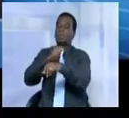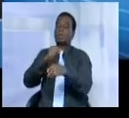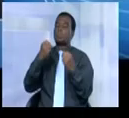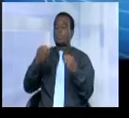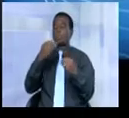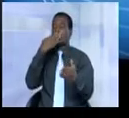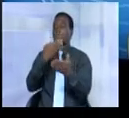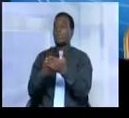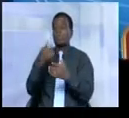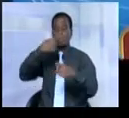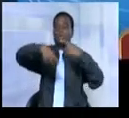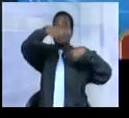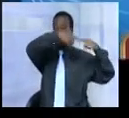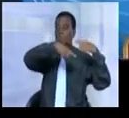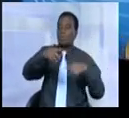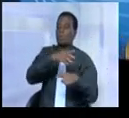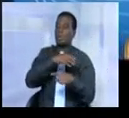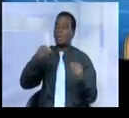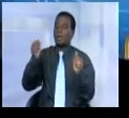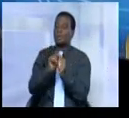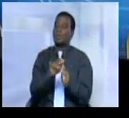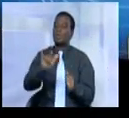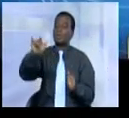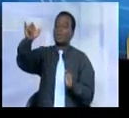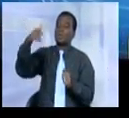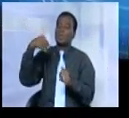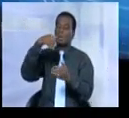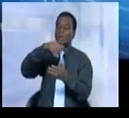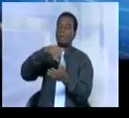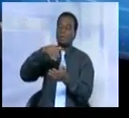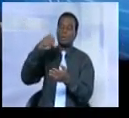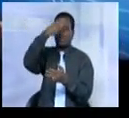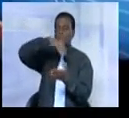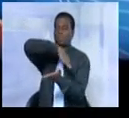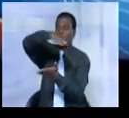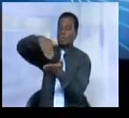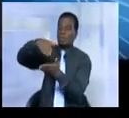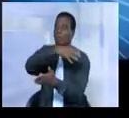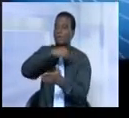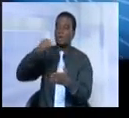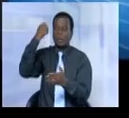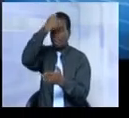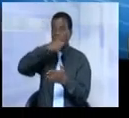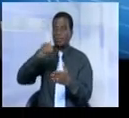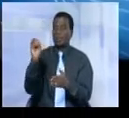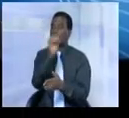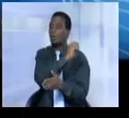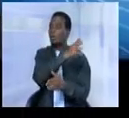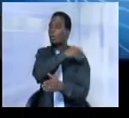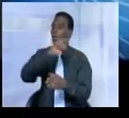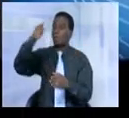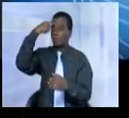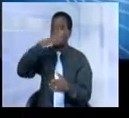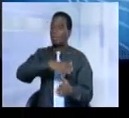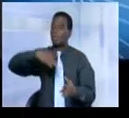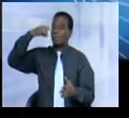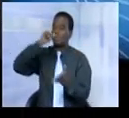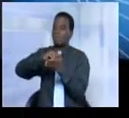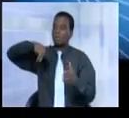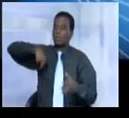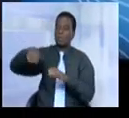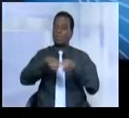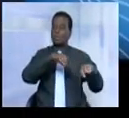pour voyager au départ d'Abidjan en étoile, en Afrique centrale et en Afrique de l'Ouest. Donc je pense que le gouvernement apprécie ce que nous